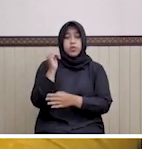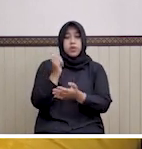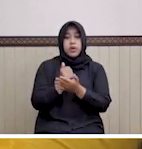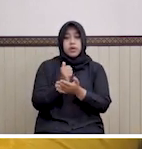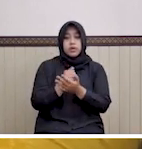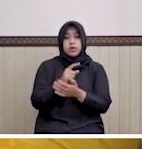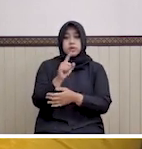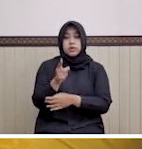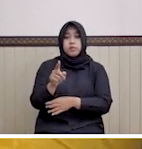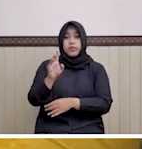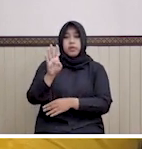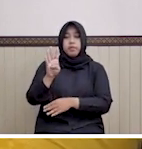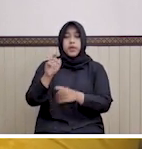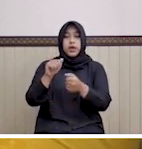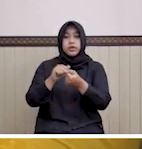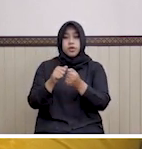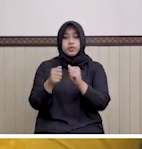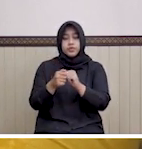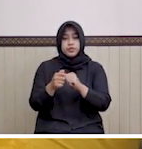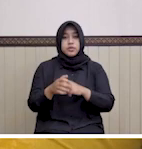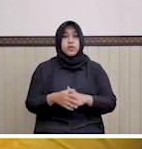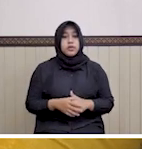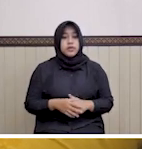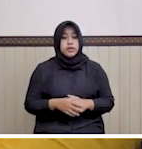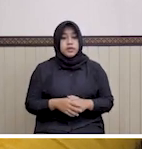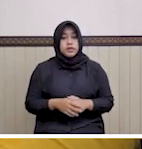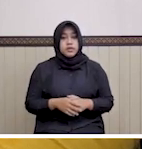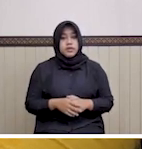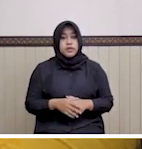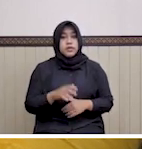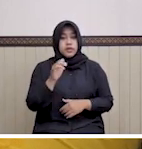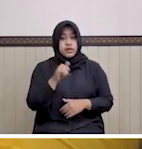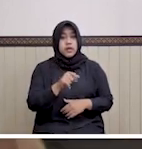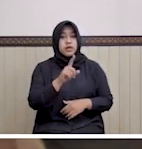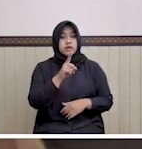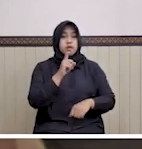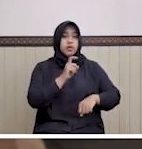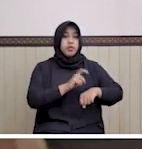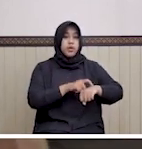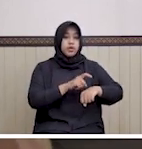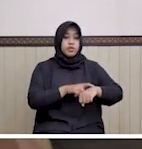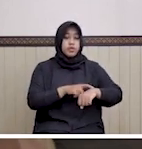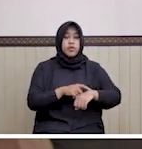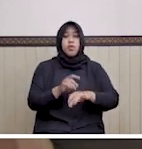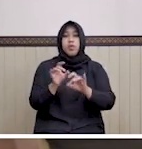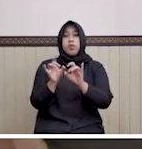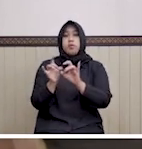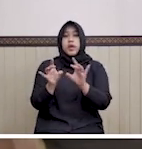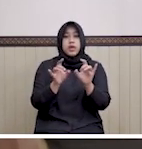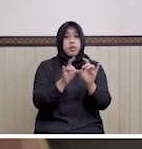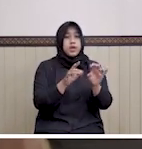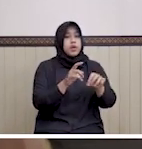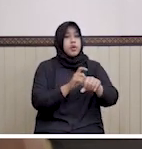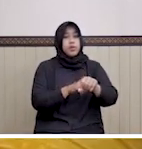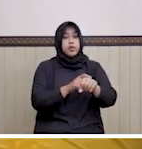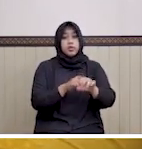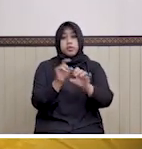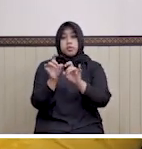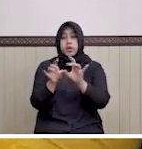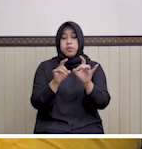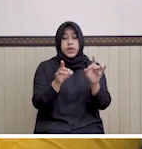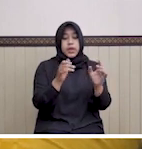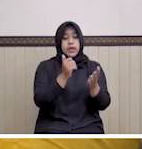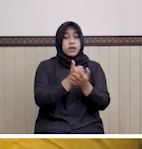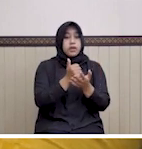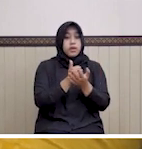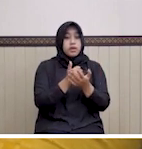sampai empat kasus dalam tutup ia dan info beda-beda beda-beda waktu dan itu